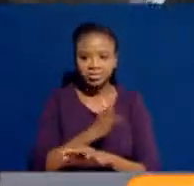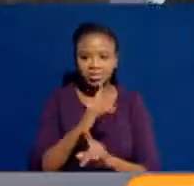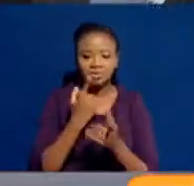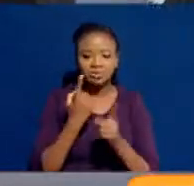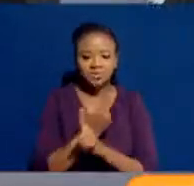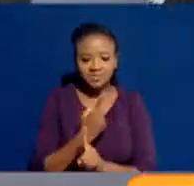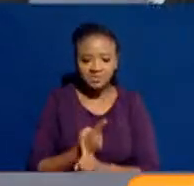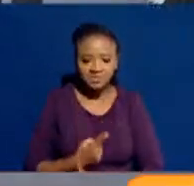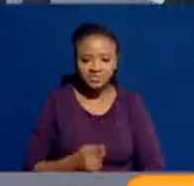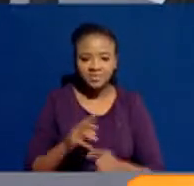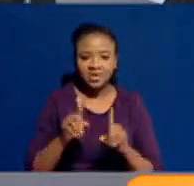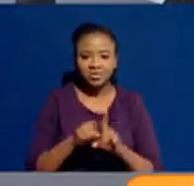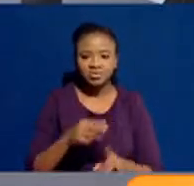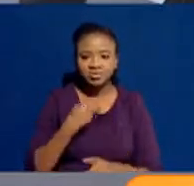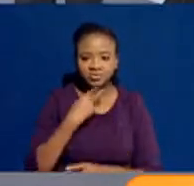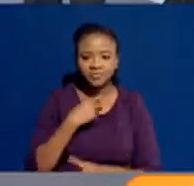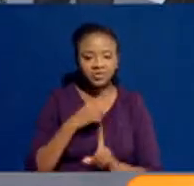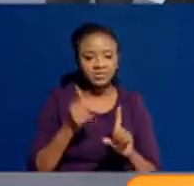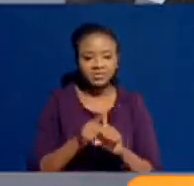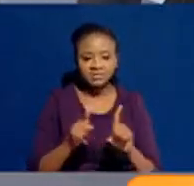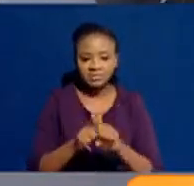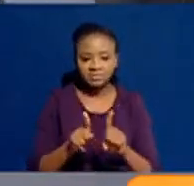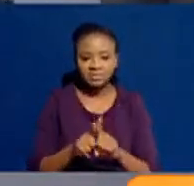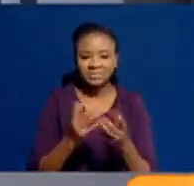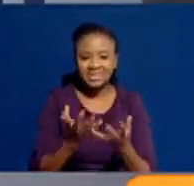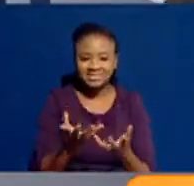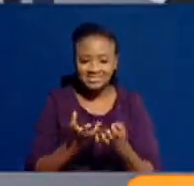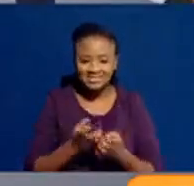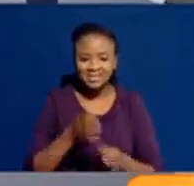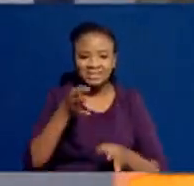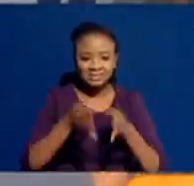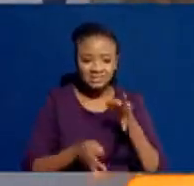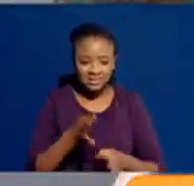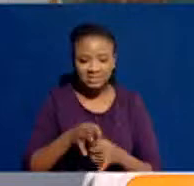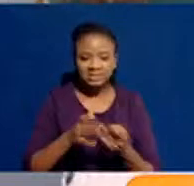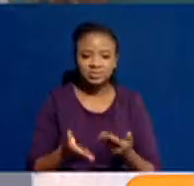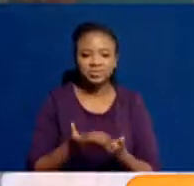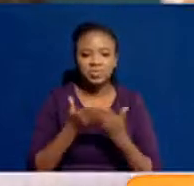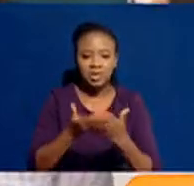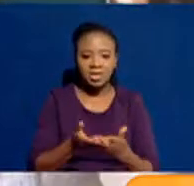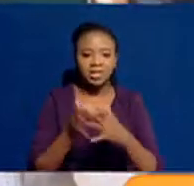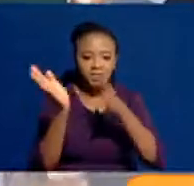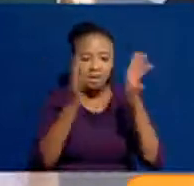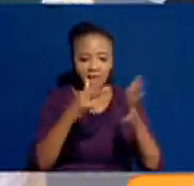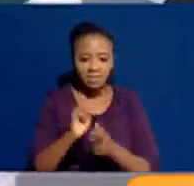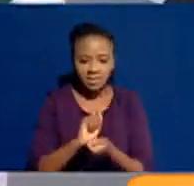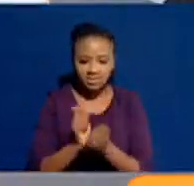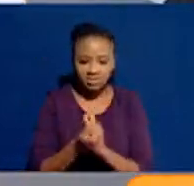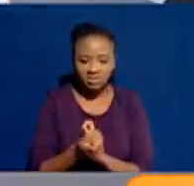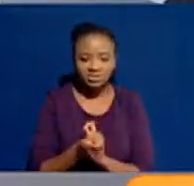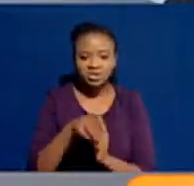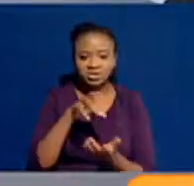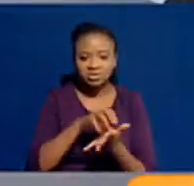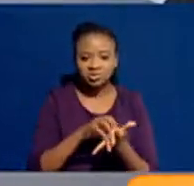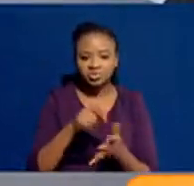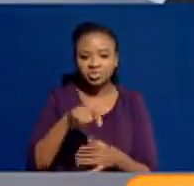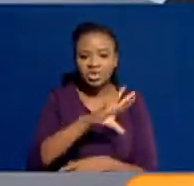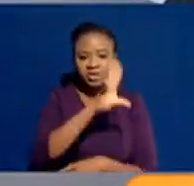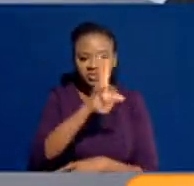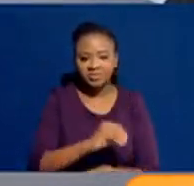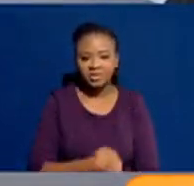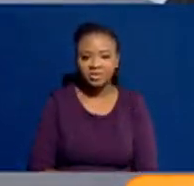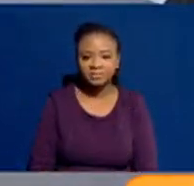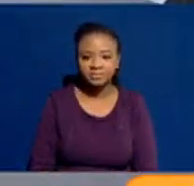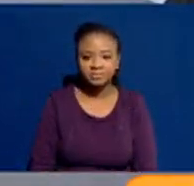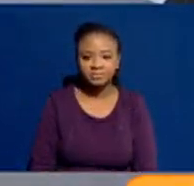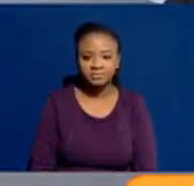tofauti, sauti zikiwa ni zile zilizohitaji haki, haki ya athari zinazotokana na mabadiliko ya tabia nchi. Agnes Oloka